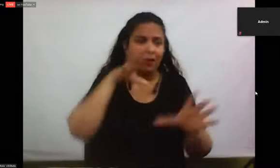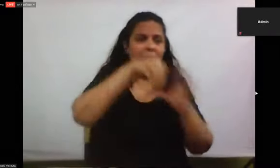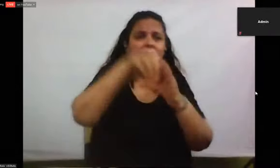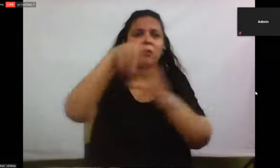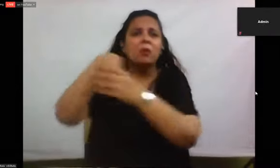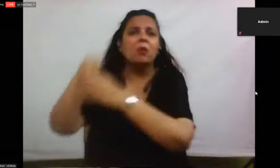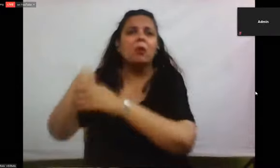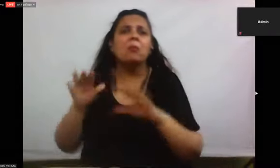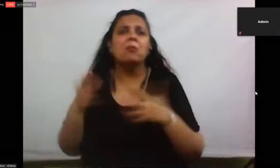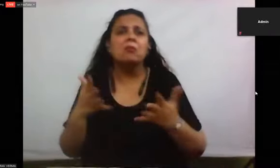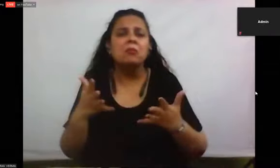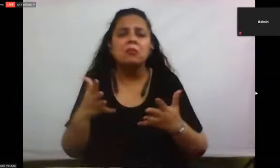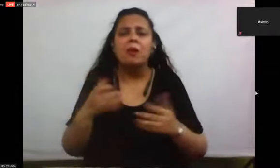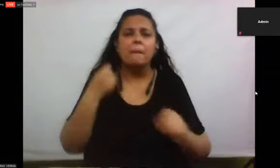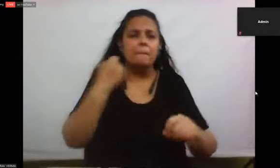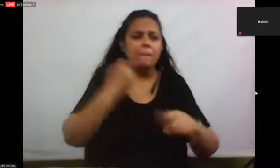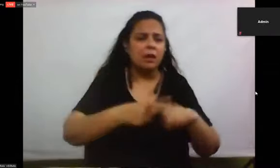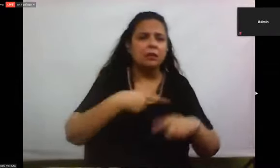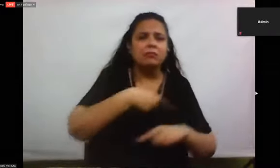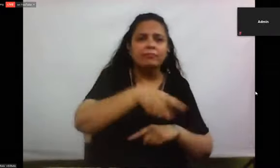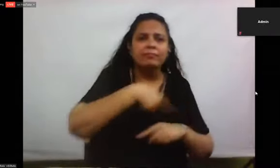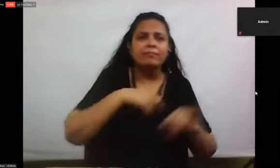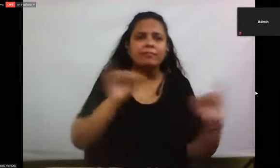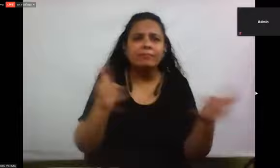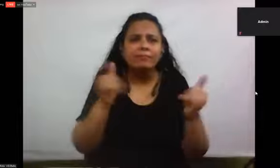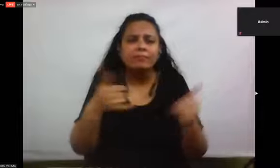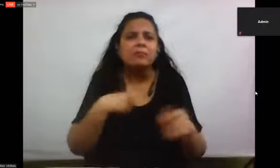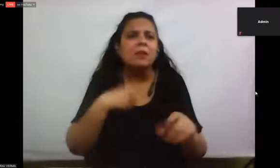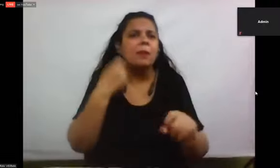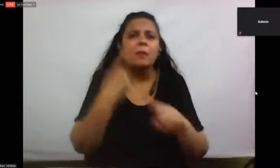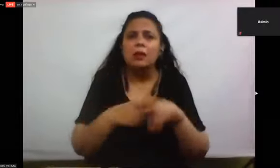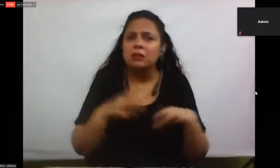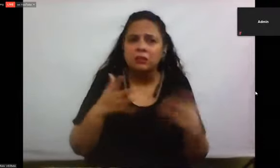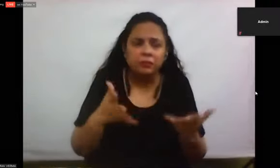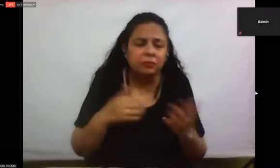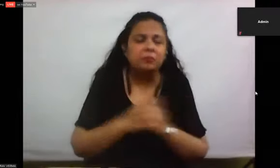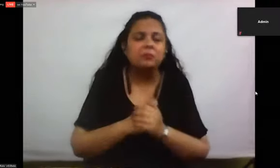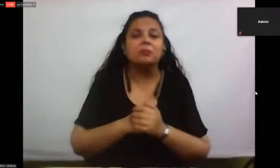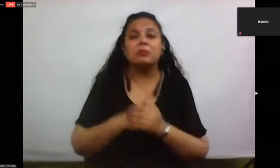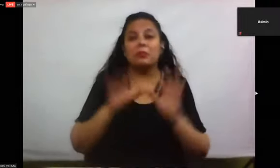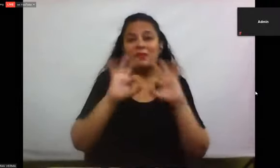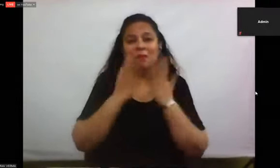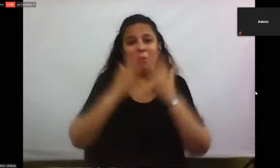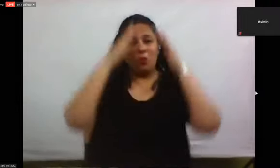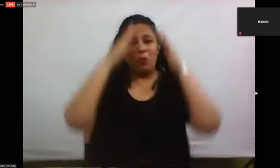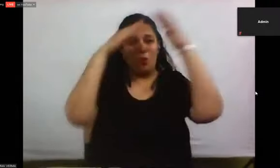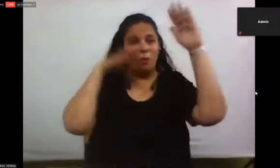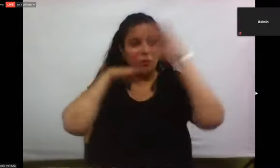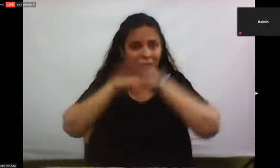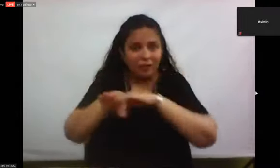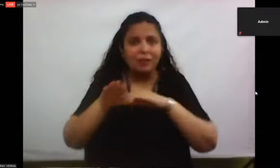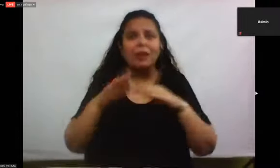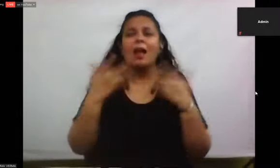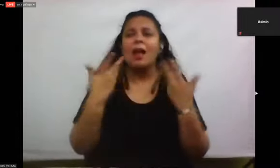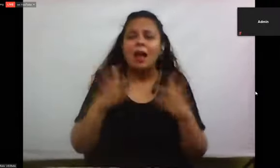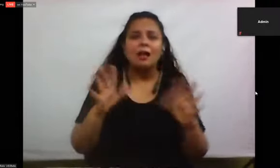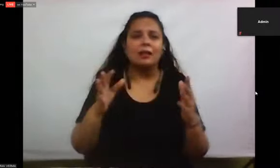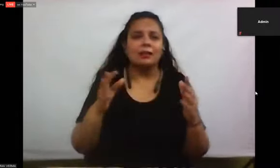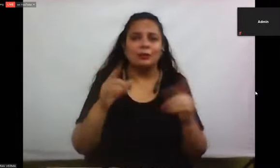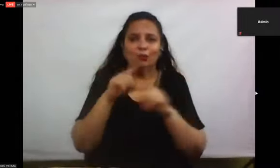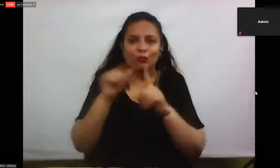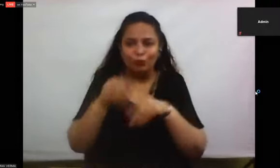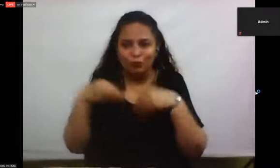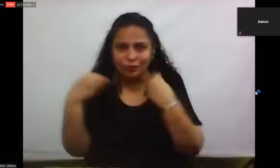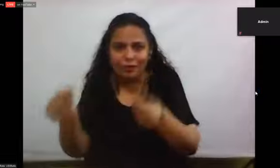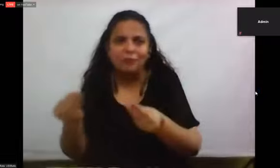है. घर में उसको कोई ऐसा कंस्ट्रक्टिव खेल या एक्सरसाइज ये सब नहीं दिया जा रहा है, या